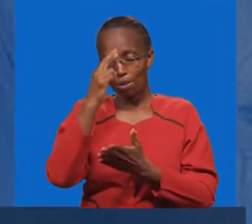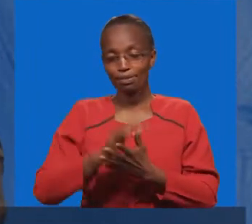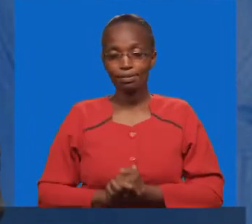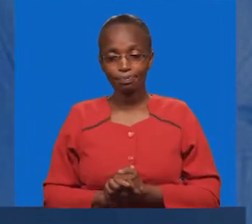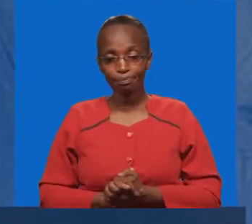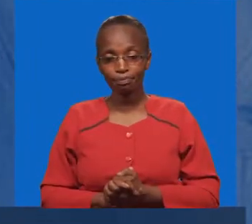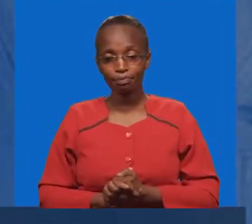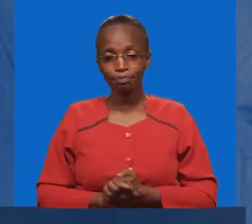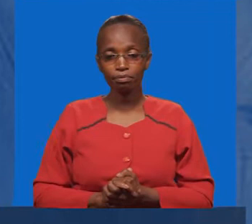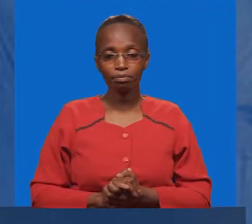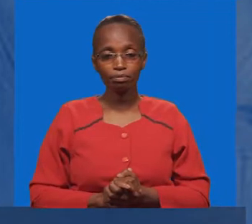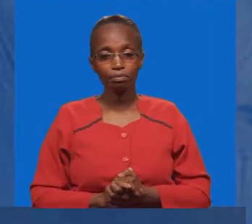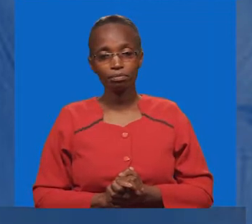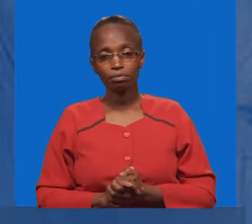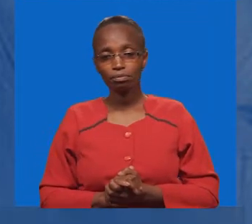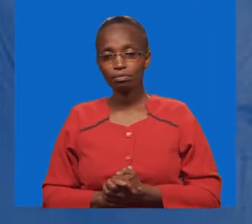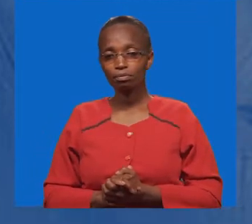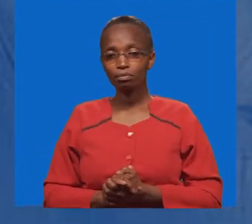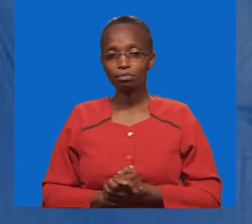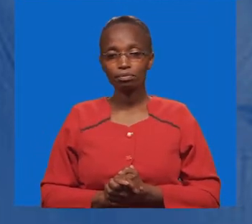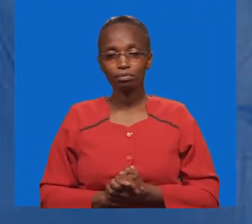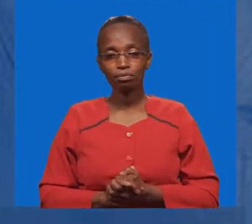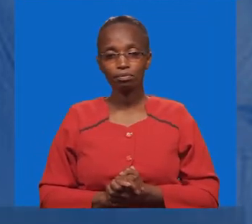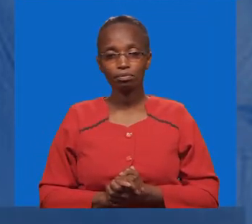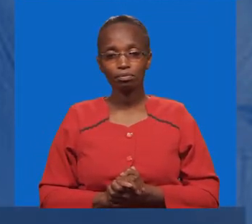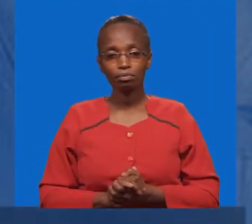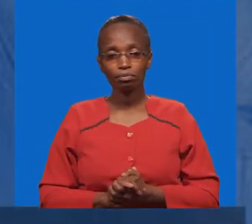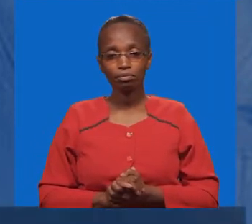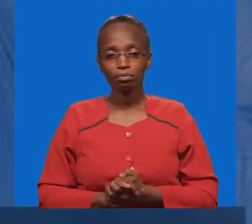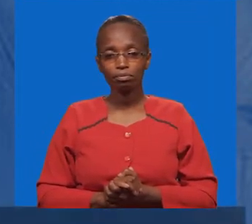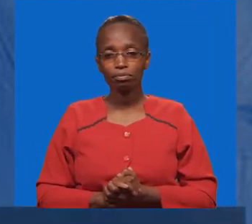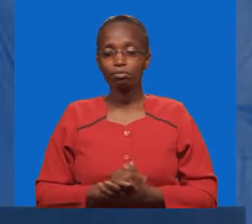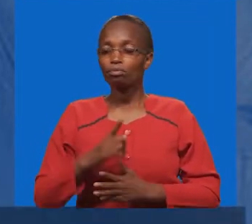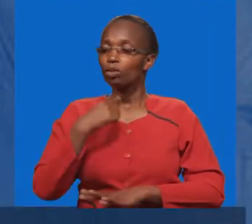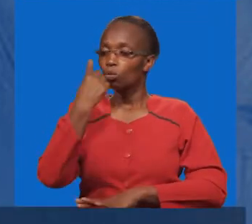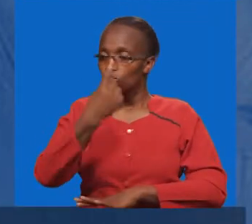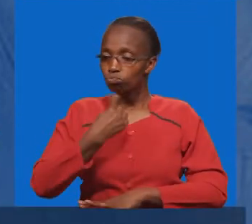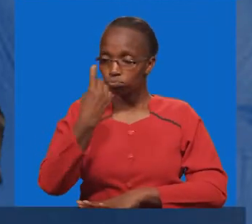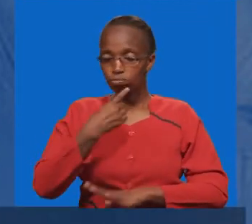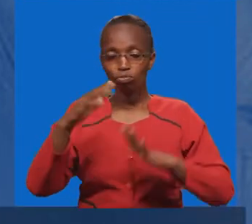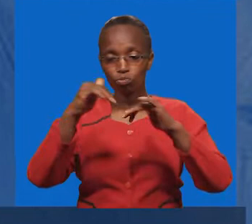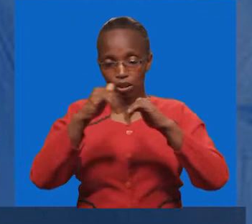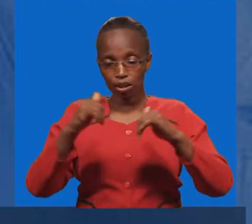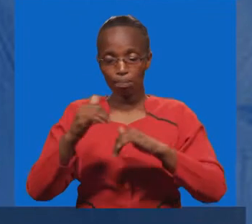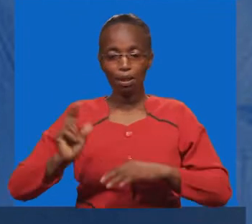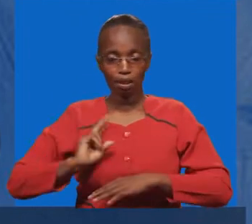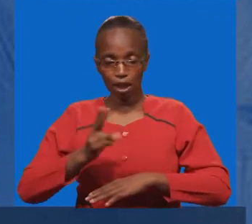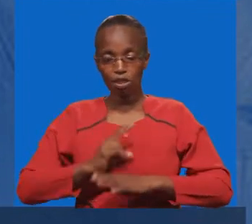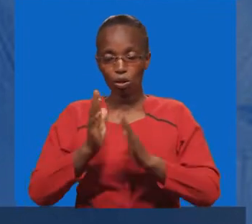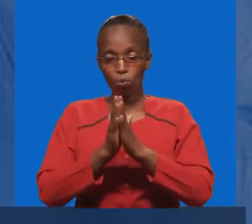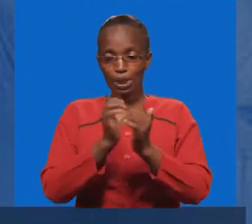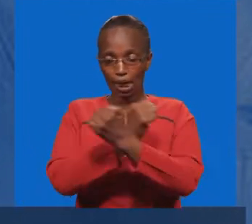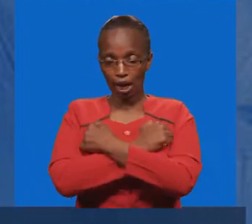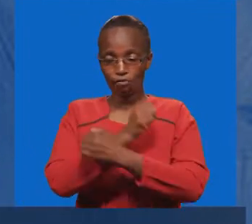Warumi sura ya 8 mstari wa 35 hadi 40, ambako unasema hivi: ni